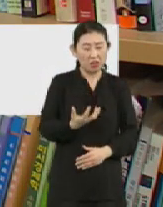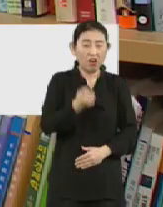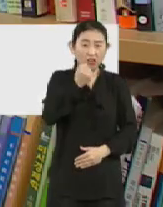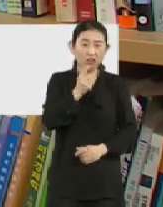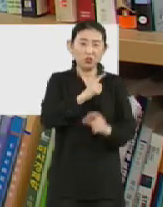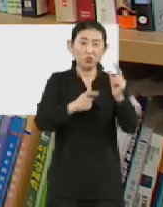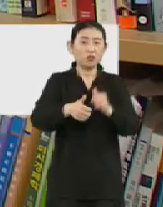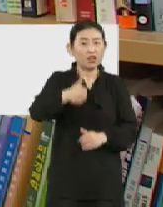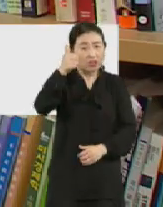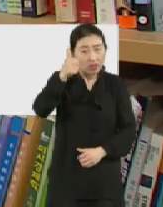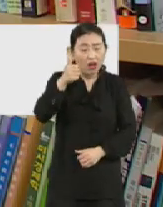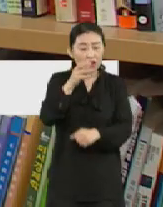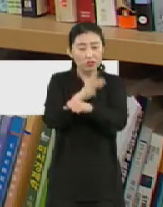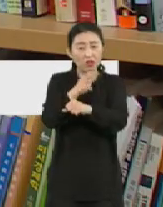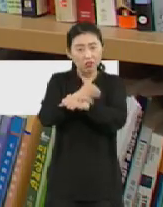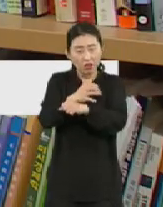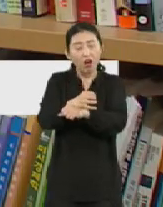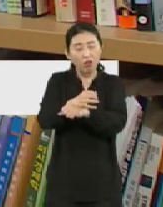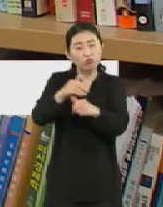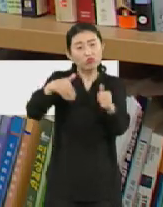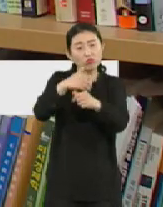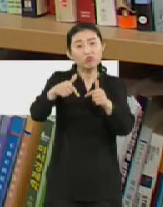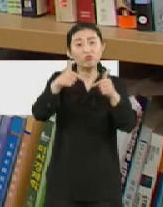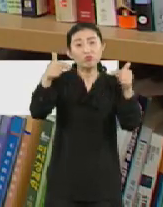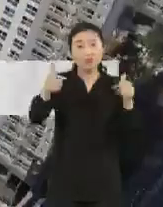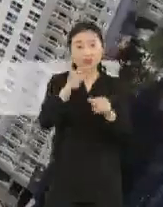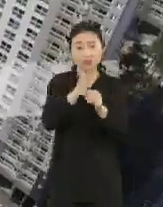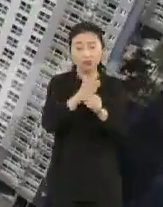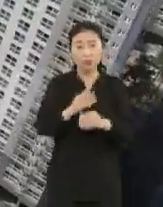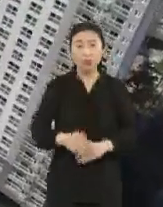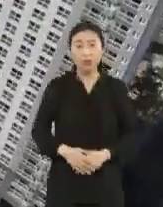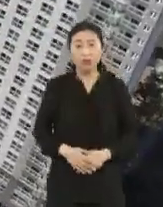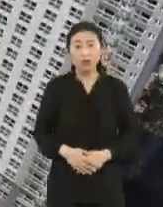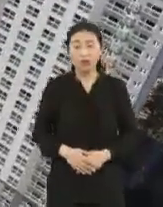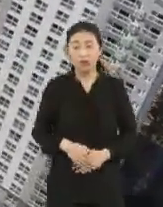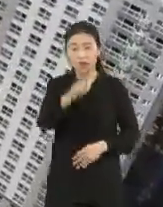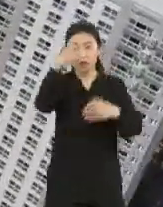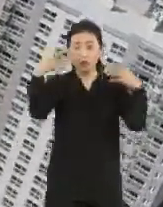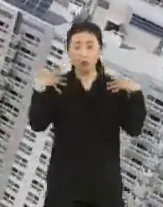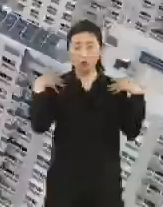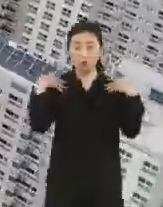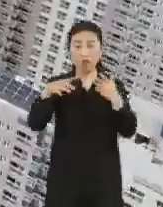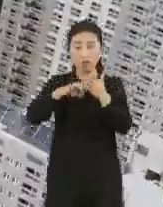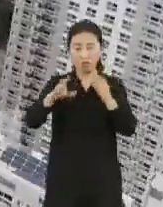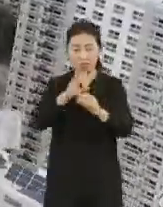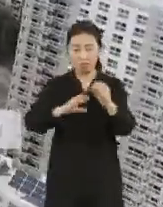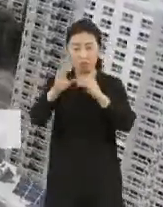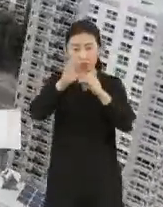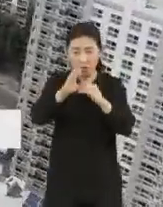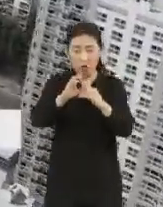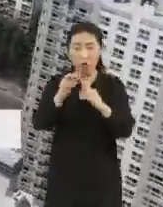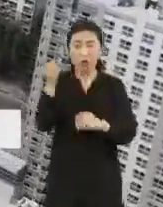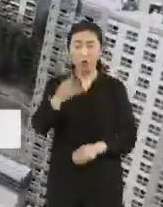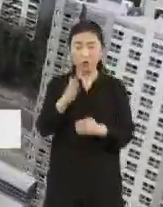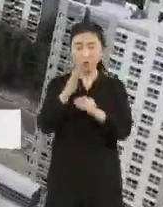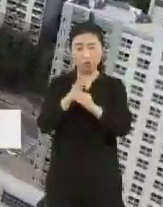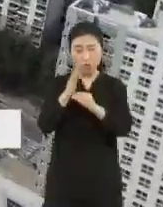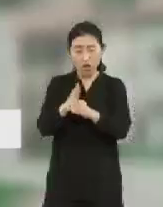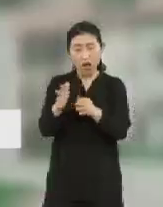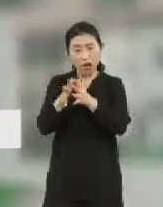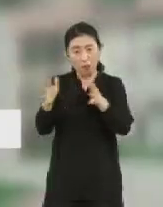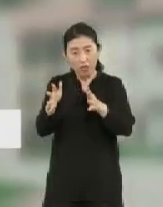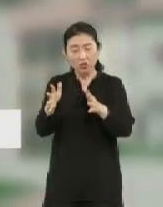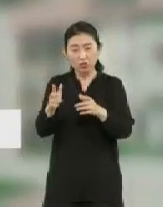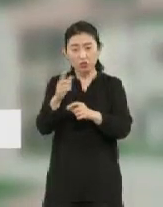아파트를 구입하려고 하는 성향이 높아진 것으로 볼 수가 있습니다. 정부의 부동산 세제 강화, 중소형 공급 확대